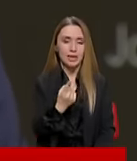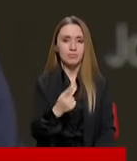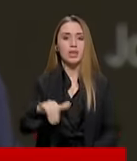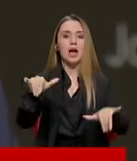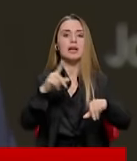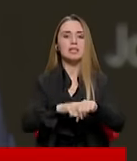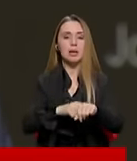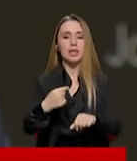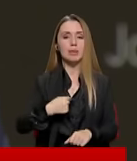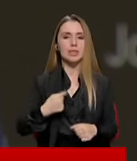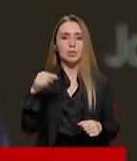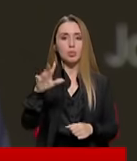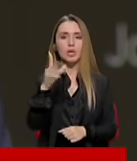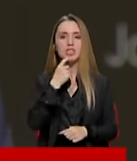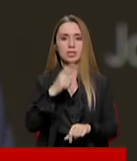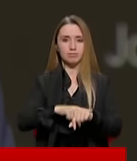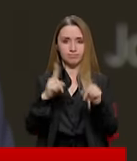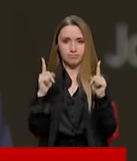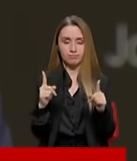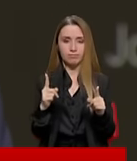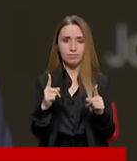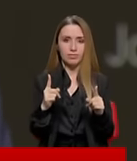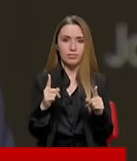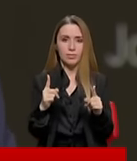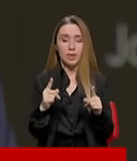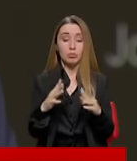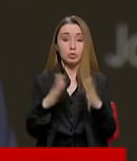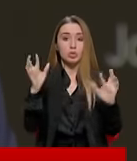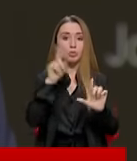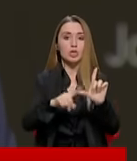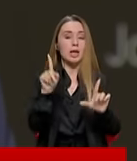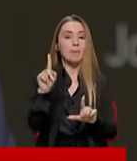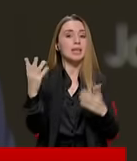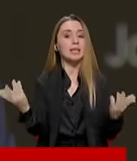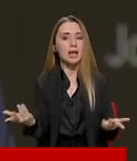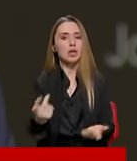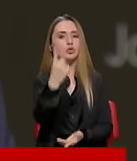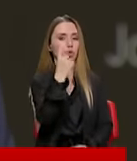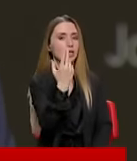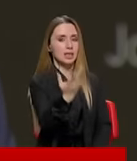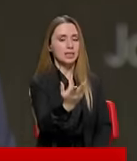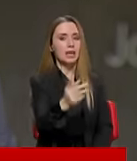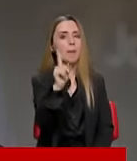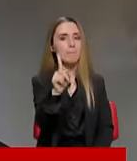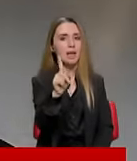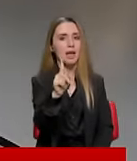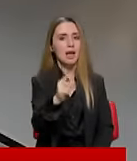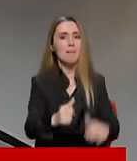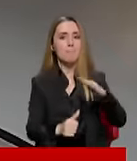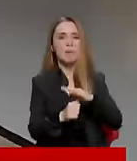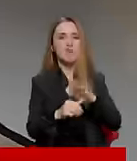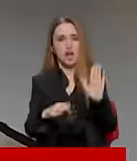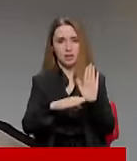aynı zamanda Biz Tabii bu 5 yıl içerisinde bana göre en büyük projelerden birisi nedir diye sorarsan bir tanesi Başkent